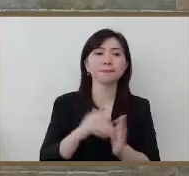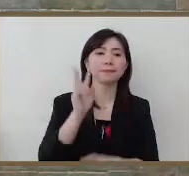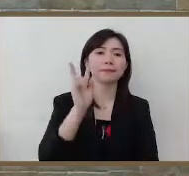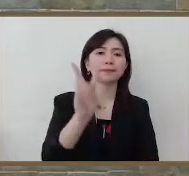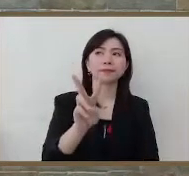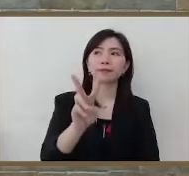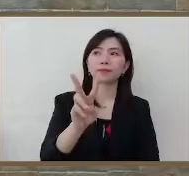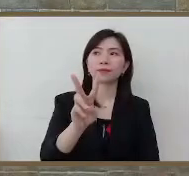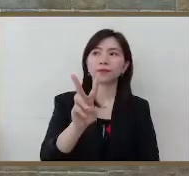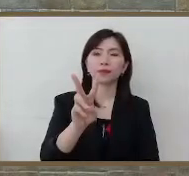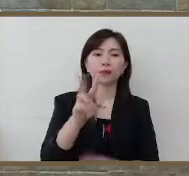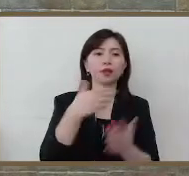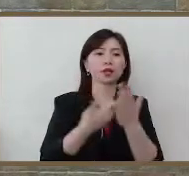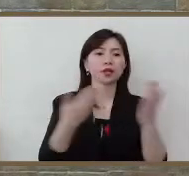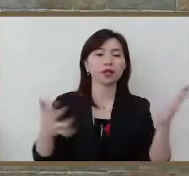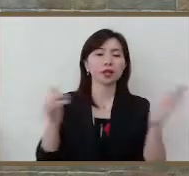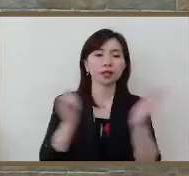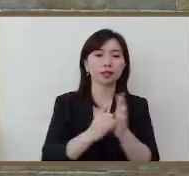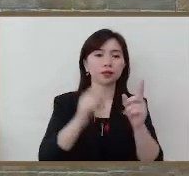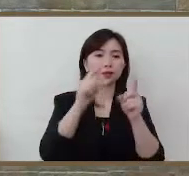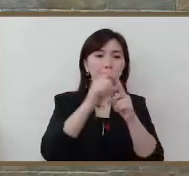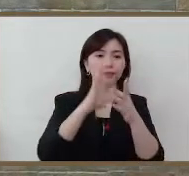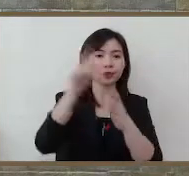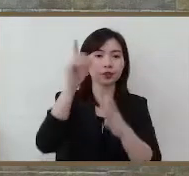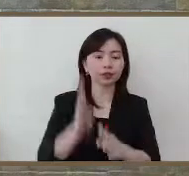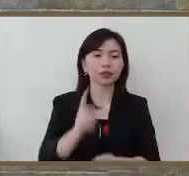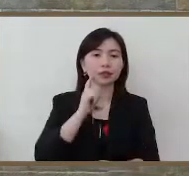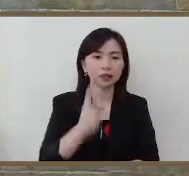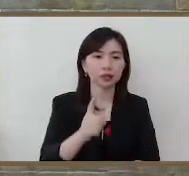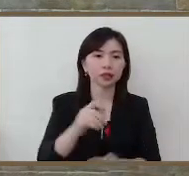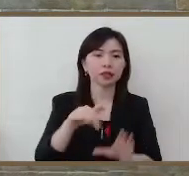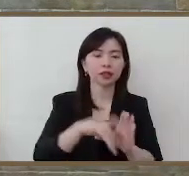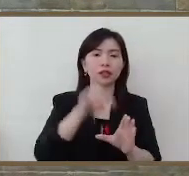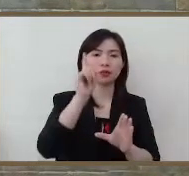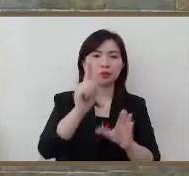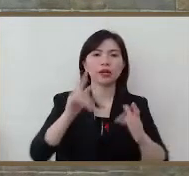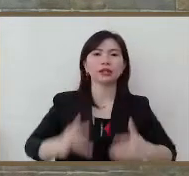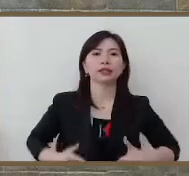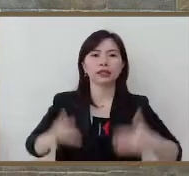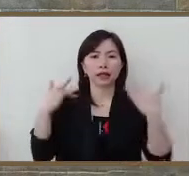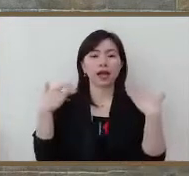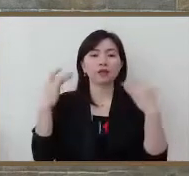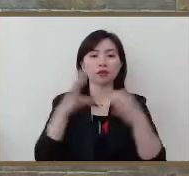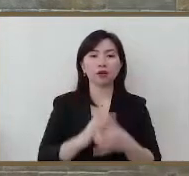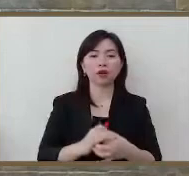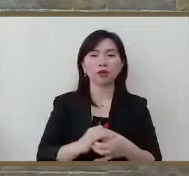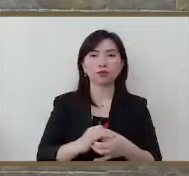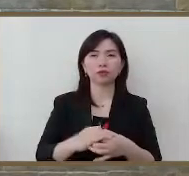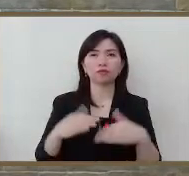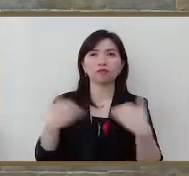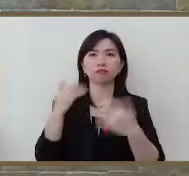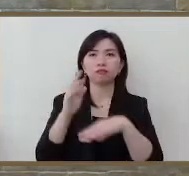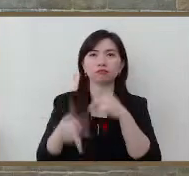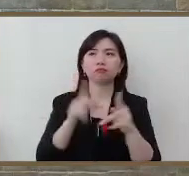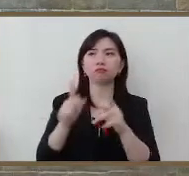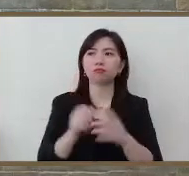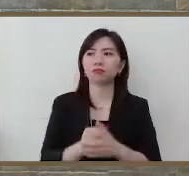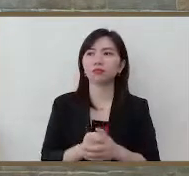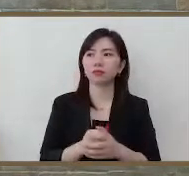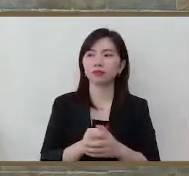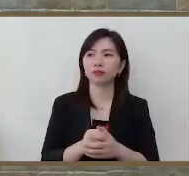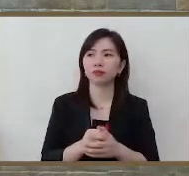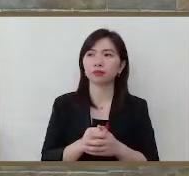binanggit ng salita ng Diyos na kung saan sa buhay ng isang kabataan, sa buhay ng isang wise na tao. And let's say since na